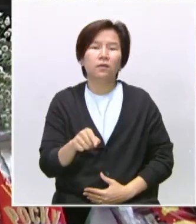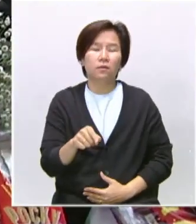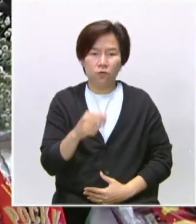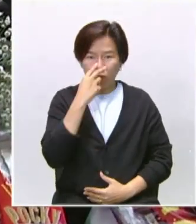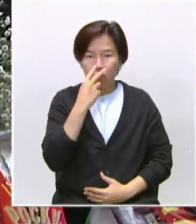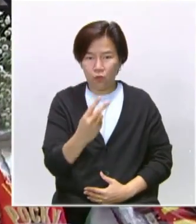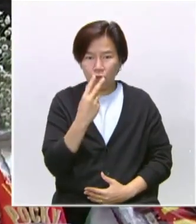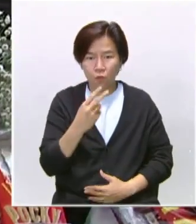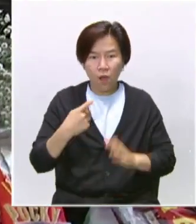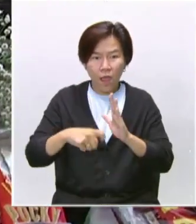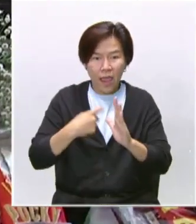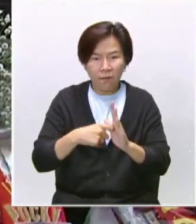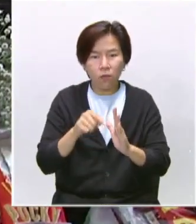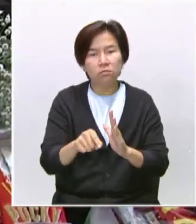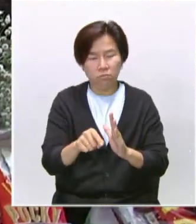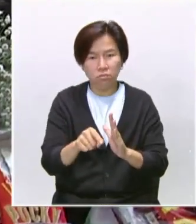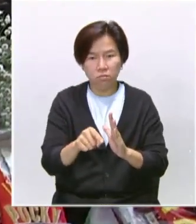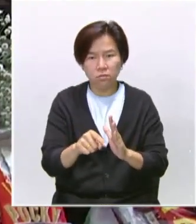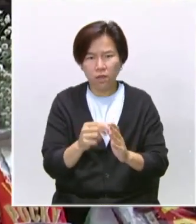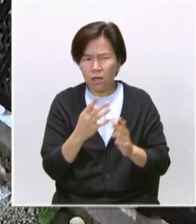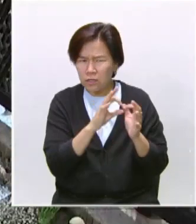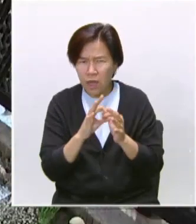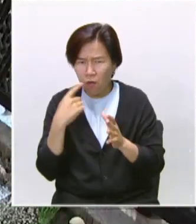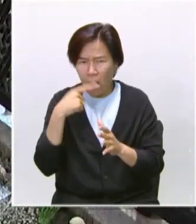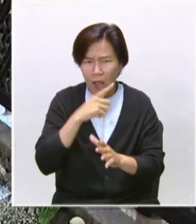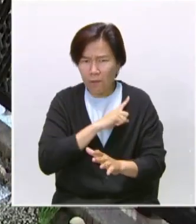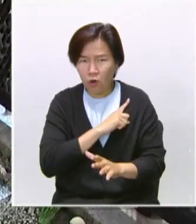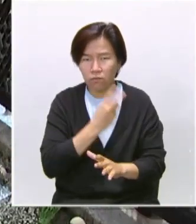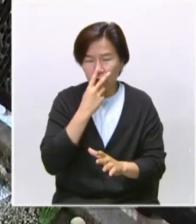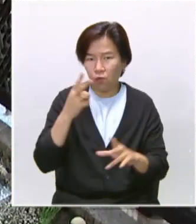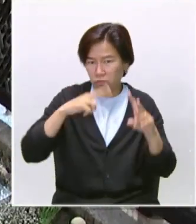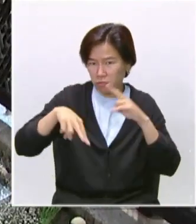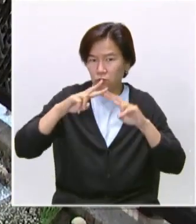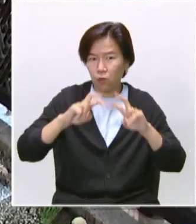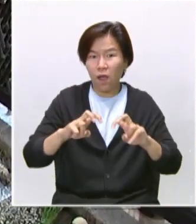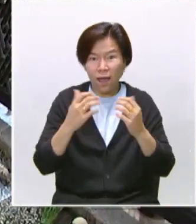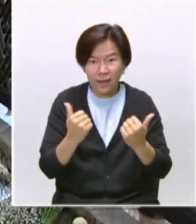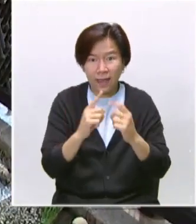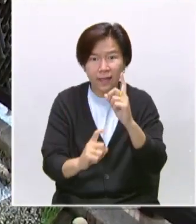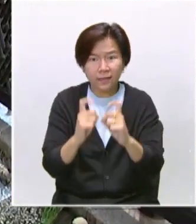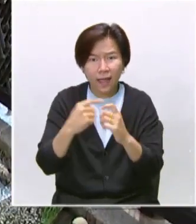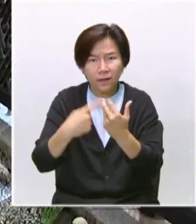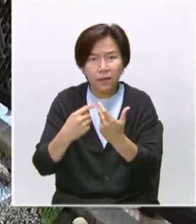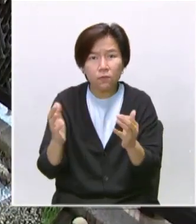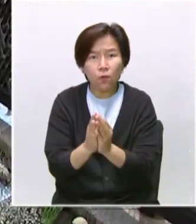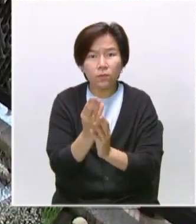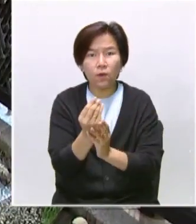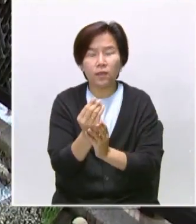การณ์นี้หรือว่าเป็นสาเหตุของการเหยียบกันตายหรือไม่ส่วนผู้เสียชีวิตล่าสุดนั้นตัวเลขยังคงที่นะครับอยู่